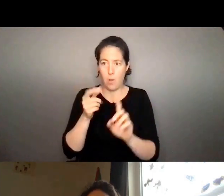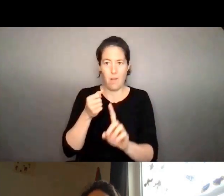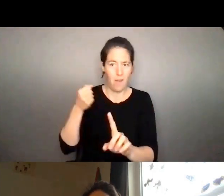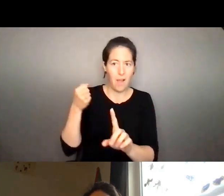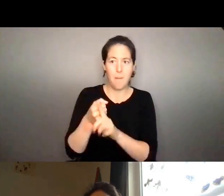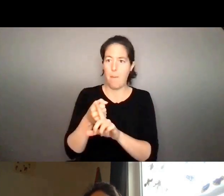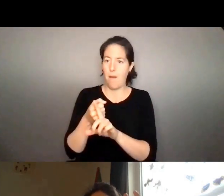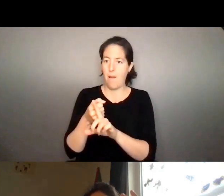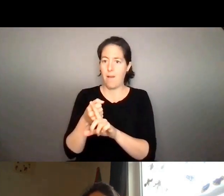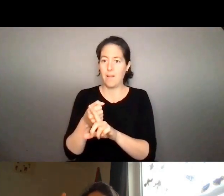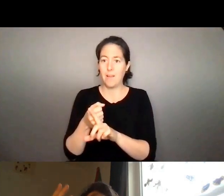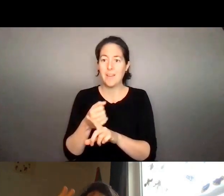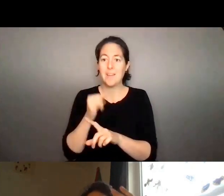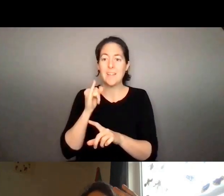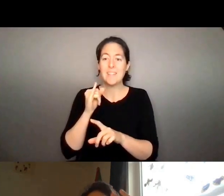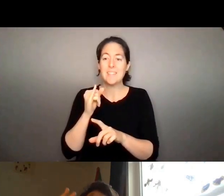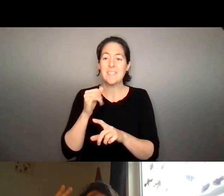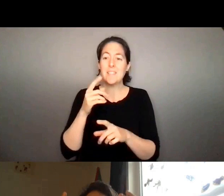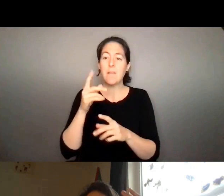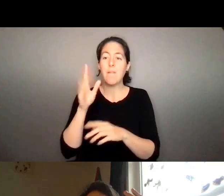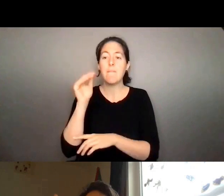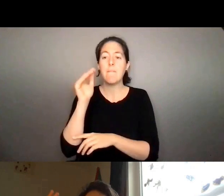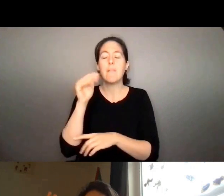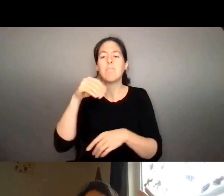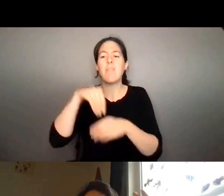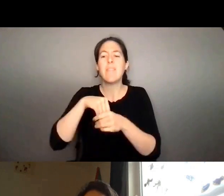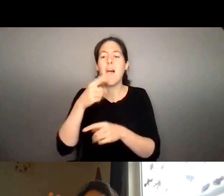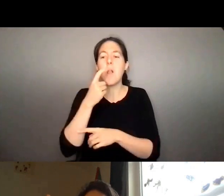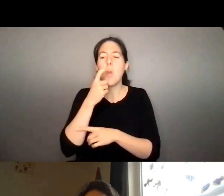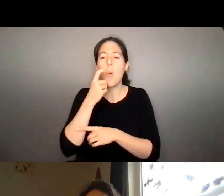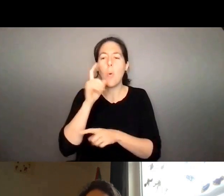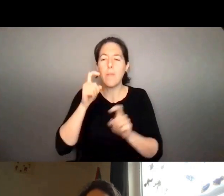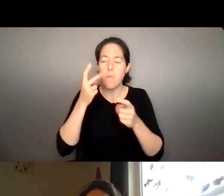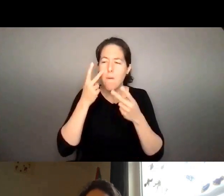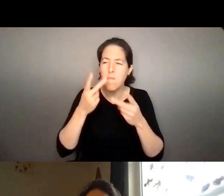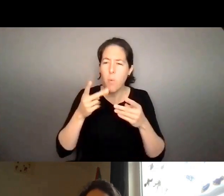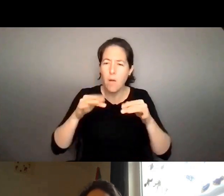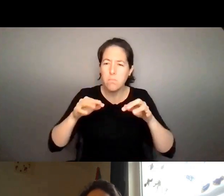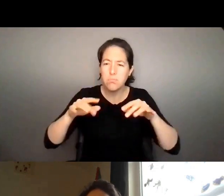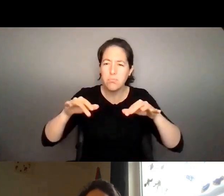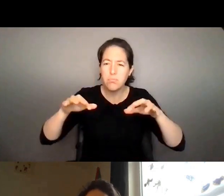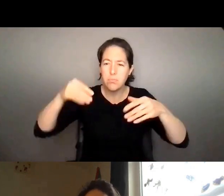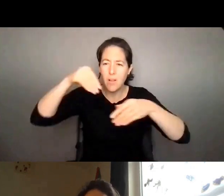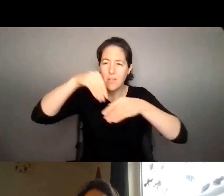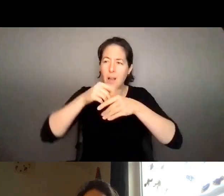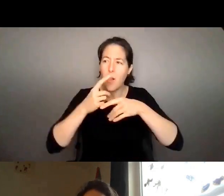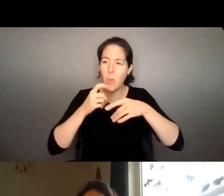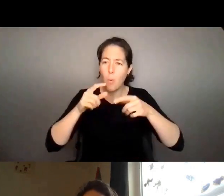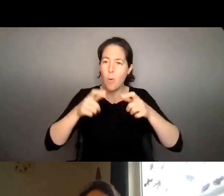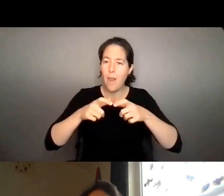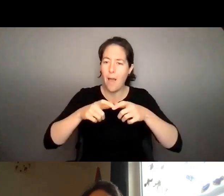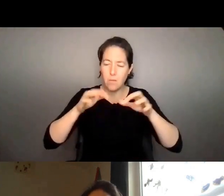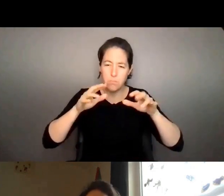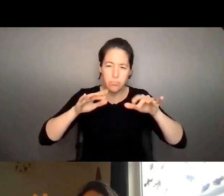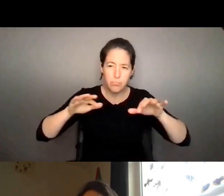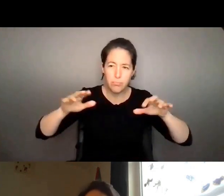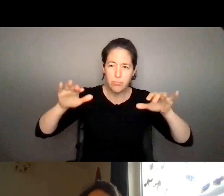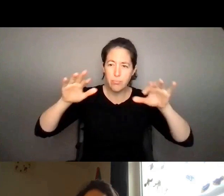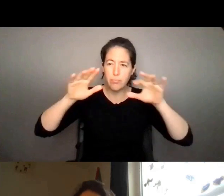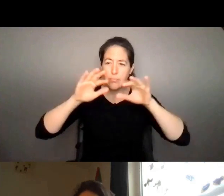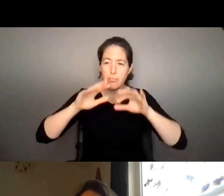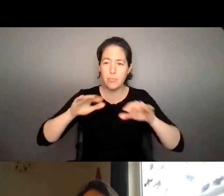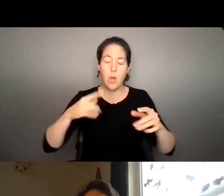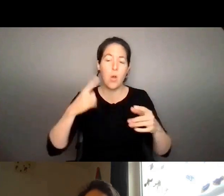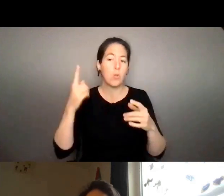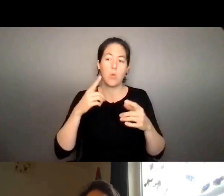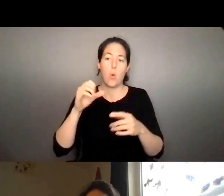sporulations. Si on voit des films qui se passent dans l'eau, hein, on a souvent des particules en suspens. Si on voyait les spores, on pourrait constater qu'il y a constamment des